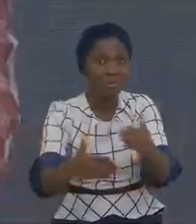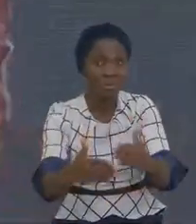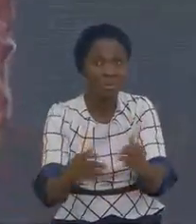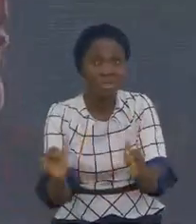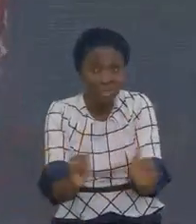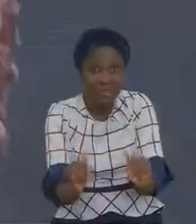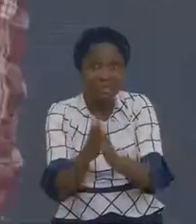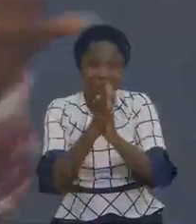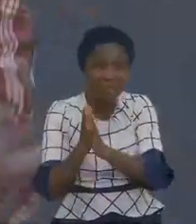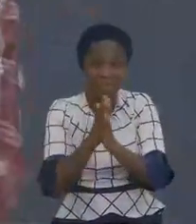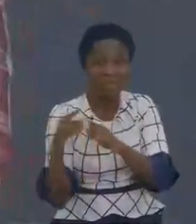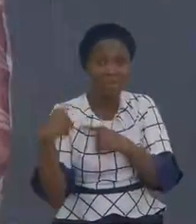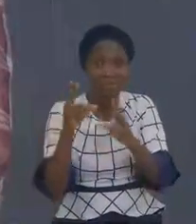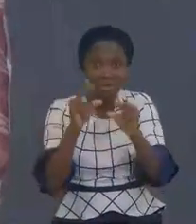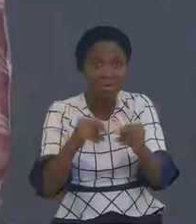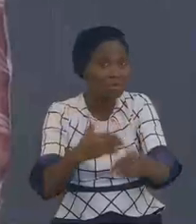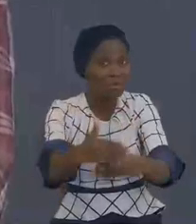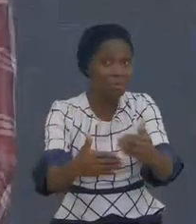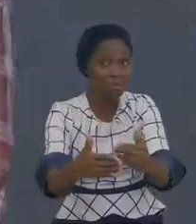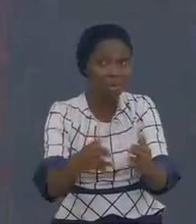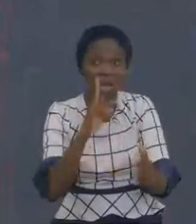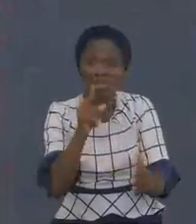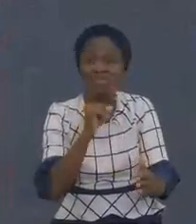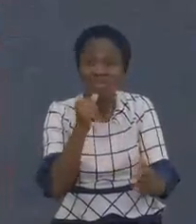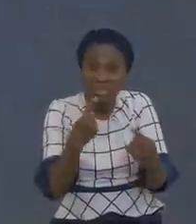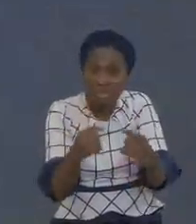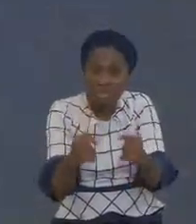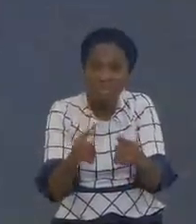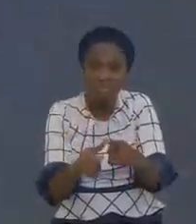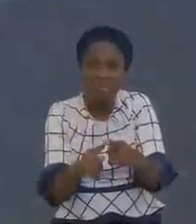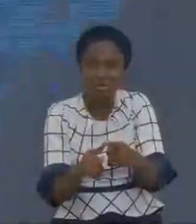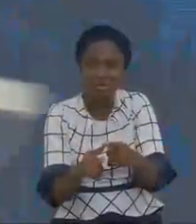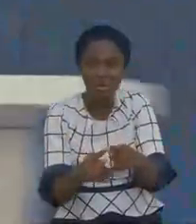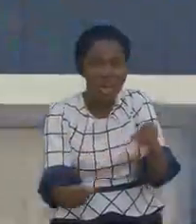tu ne sais pas d'ajouter action sans progrès?